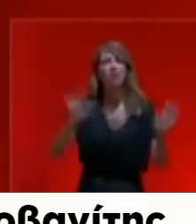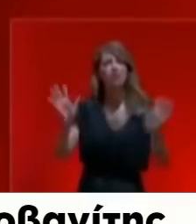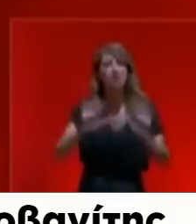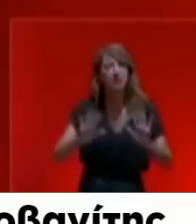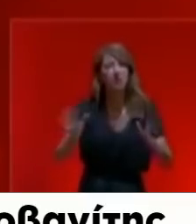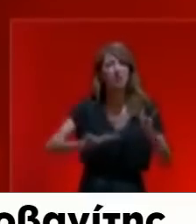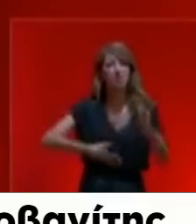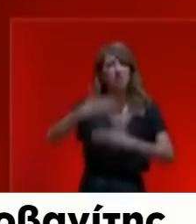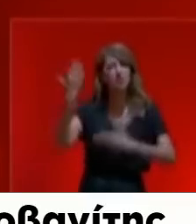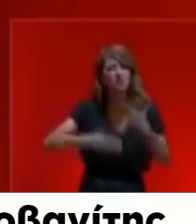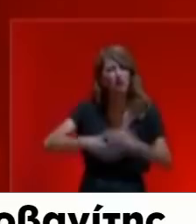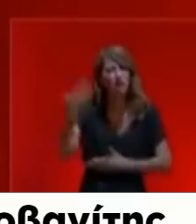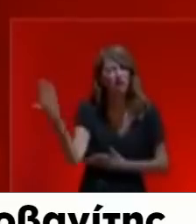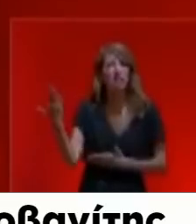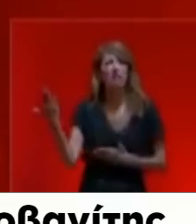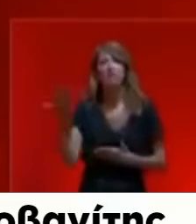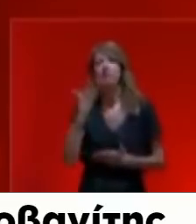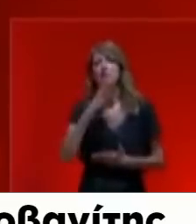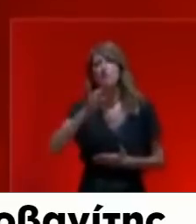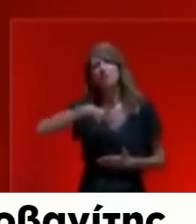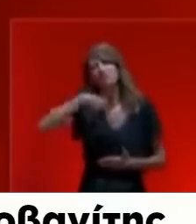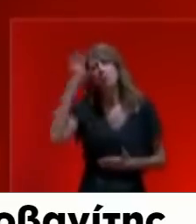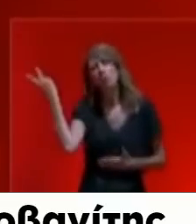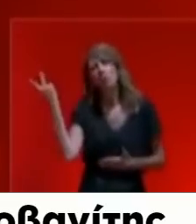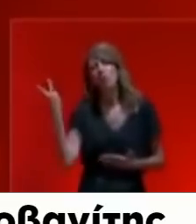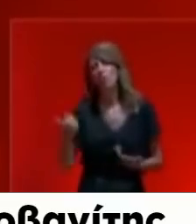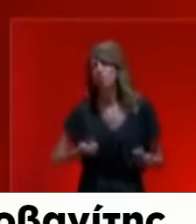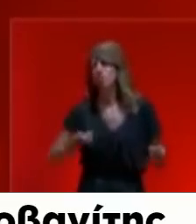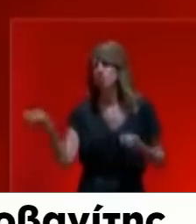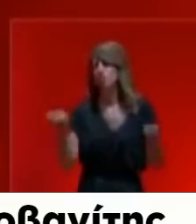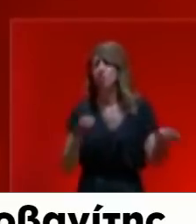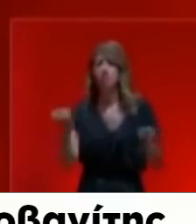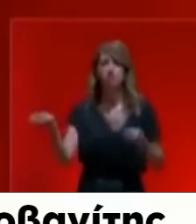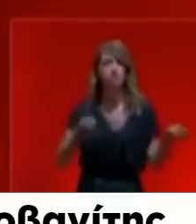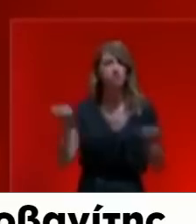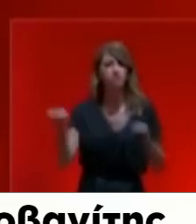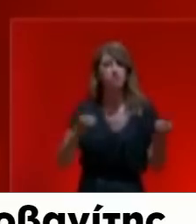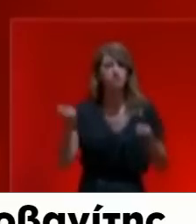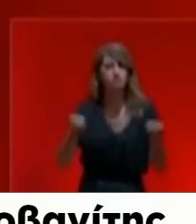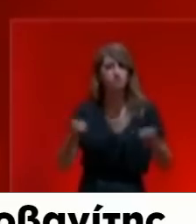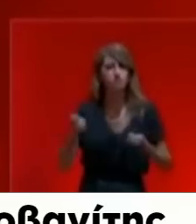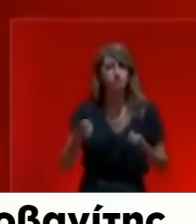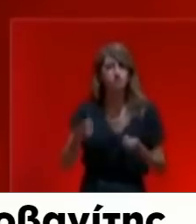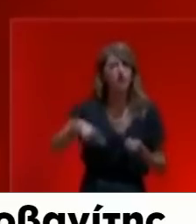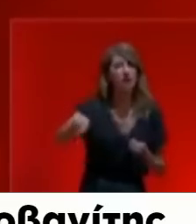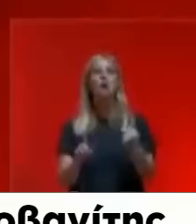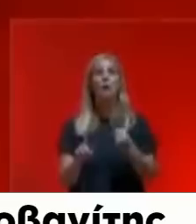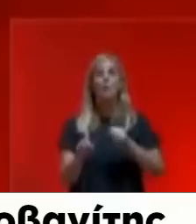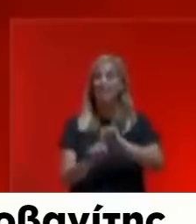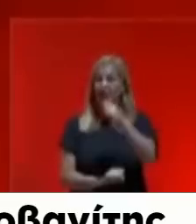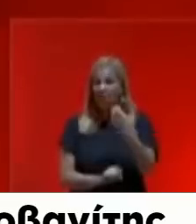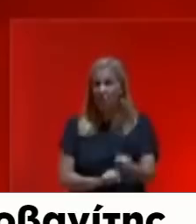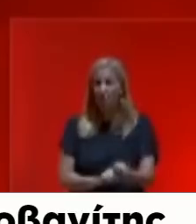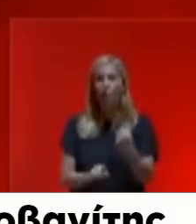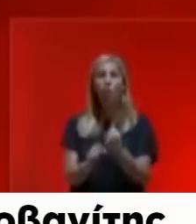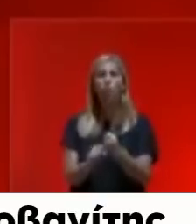μας πρέπει να είναι στην πρώτη γραμμή αλληλεγγύης αυτή τη στιγμή και όχι στην πρώτη γραμμή της εσωκομματικής ενδιαφέρουσας δημοκρατικής διαδικασίας.